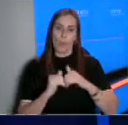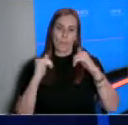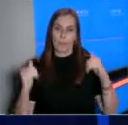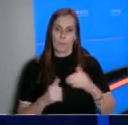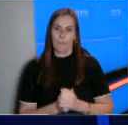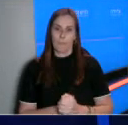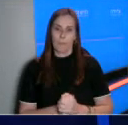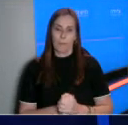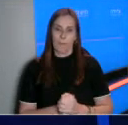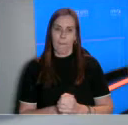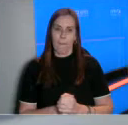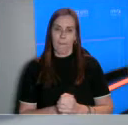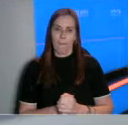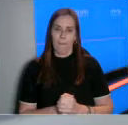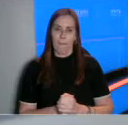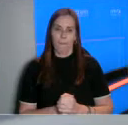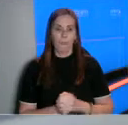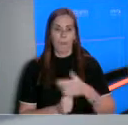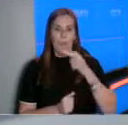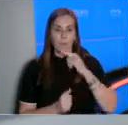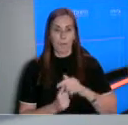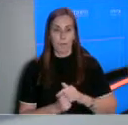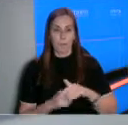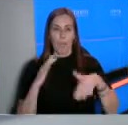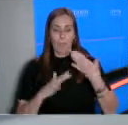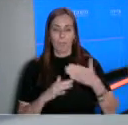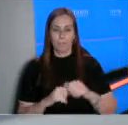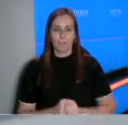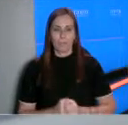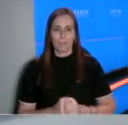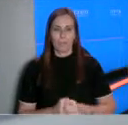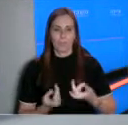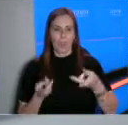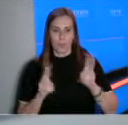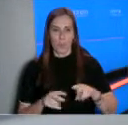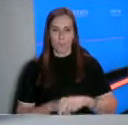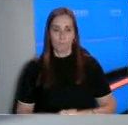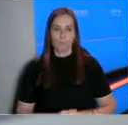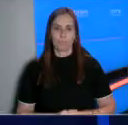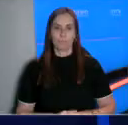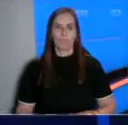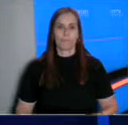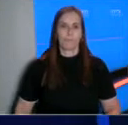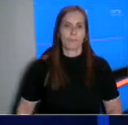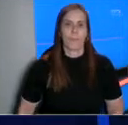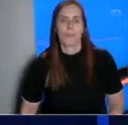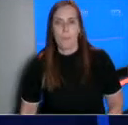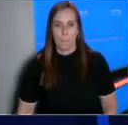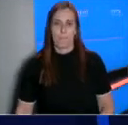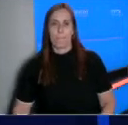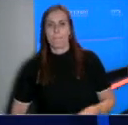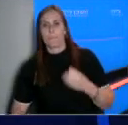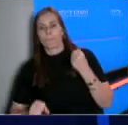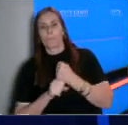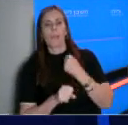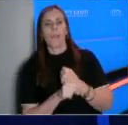מופרדים. את זה אני מביאה... תמי, אבל זה לקוי השנייה. לתת להם את האפשרות כן. מאוד מאוד... כן, כן.